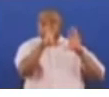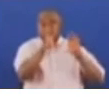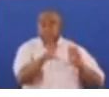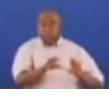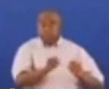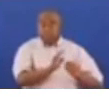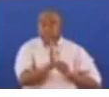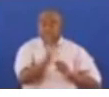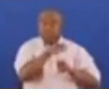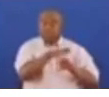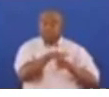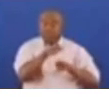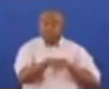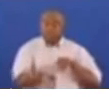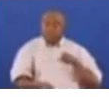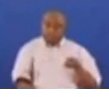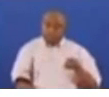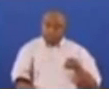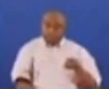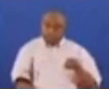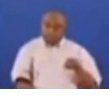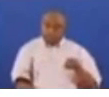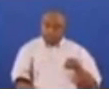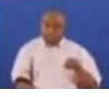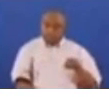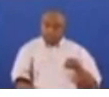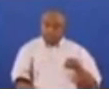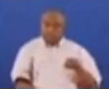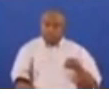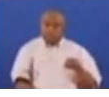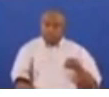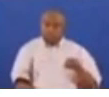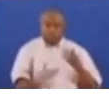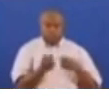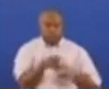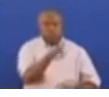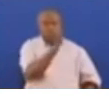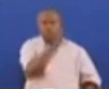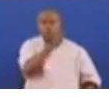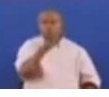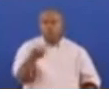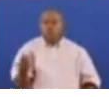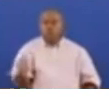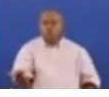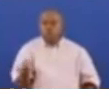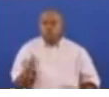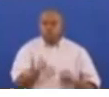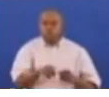kwamba unasimama unasema kwamba watu wame, viongozi wamepewa fedha.